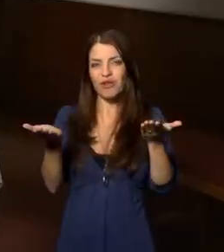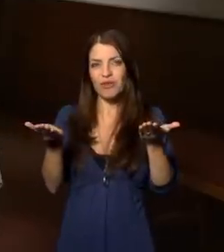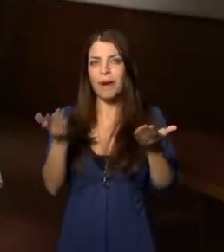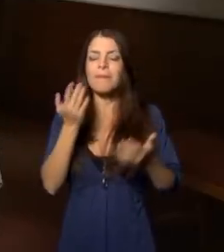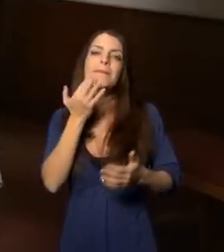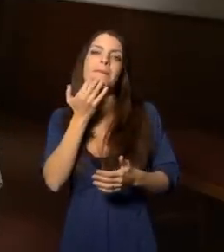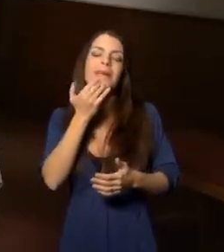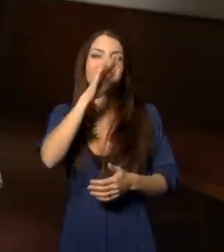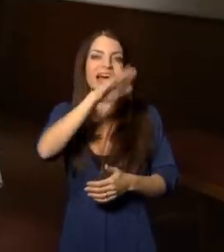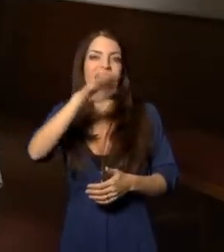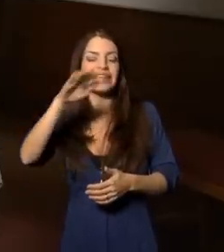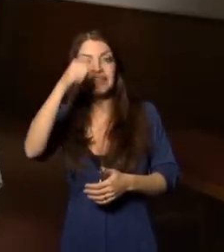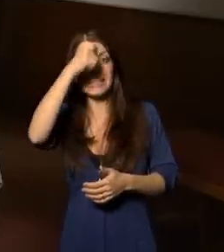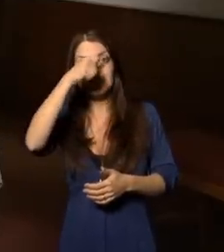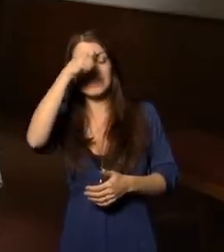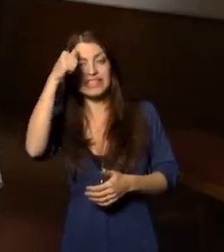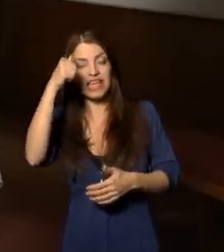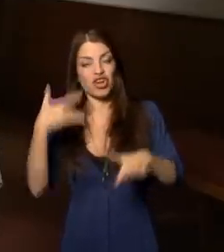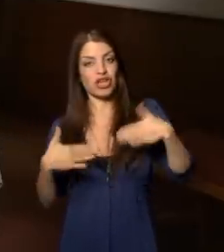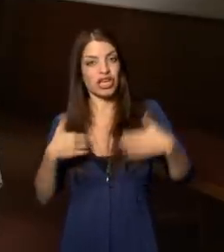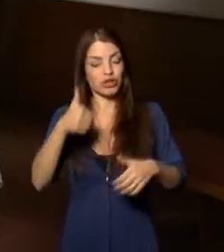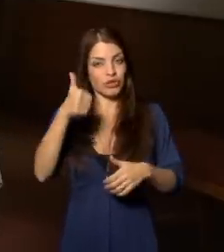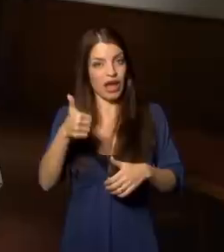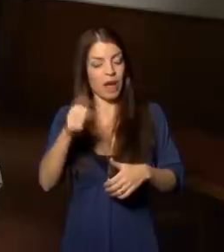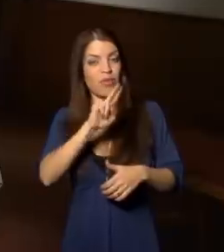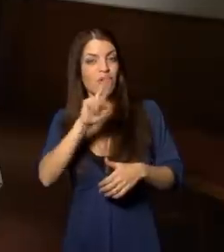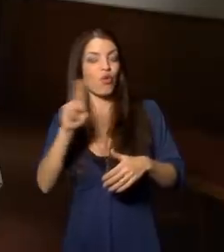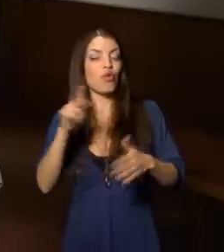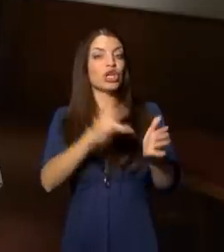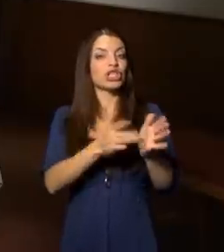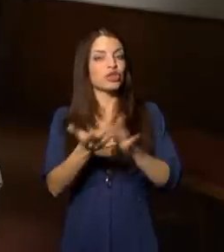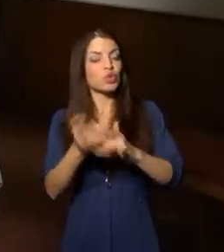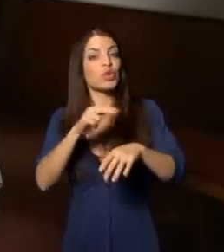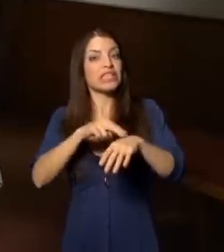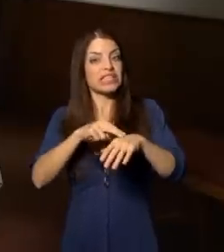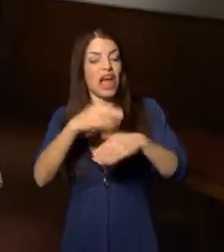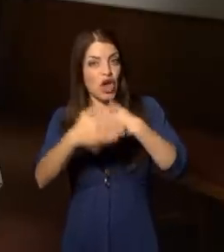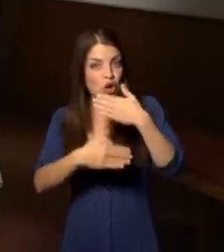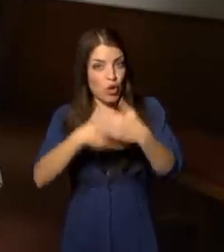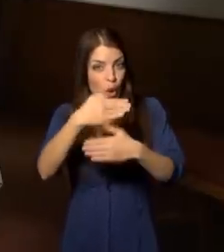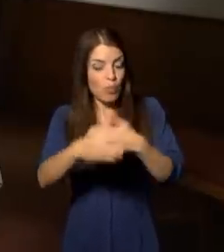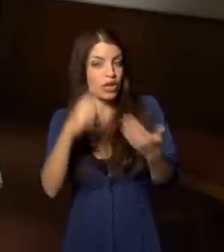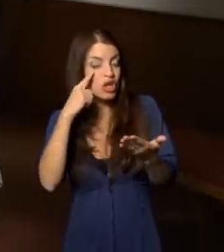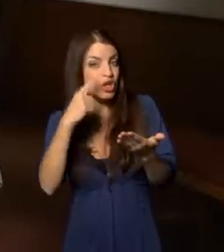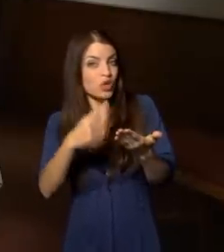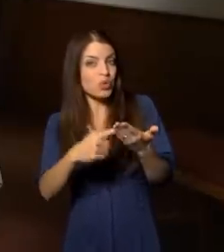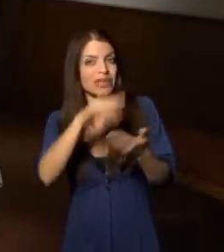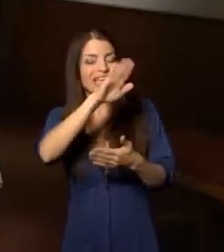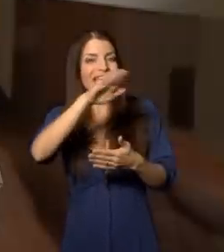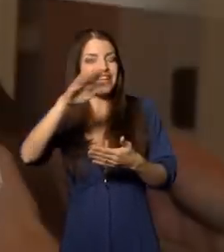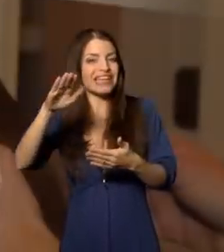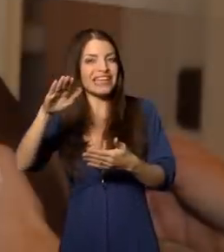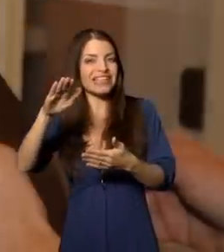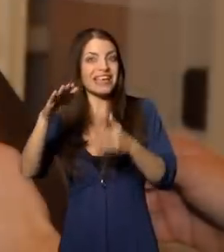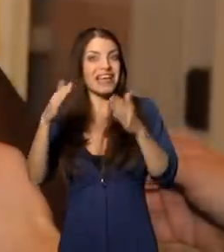tal-insara li Sidna Ġesu Kristu ikompli l-missjoni tiegħu li juri lill-bnedmin